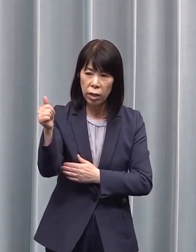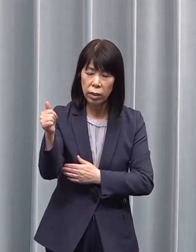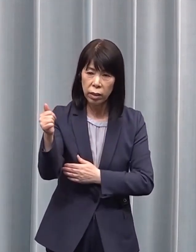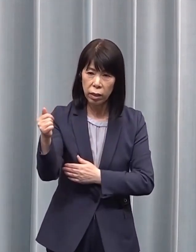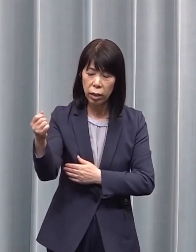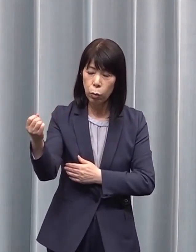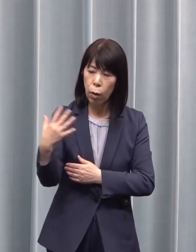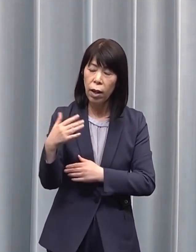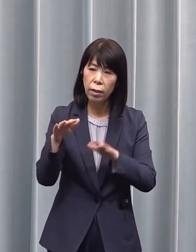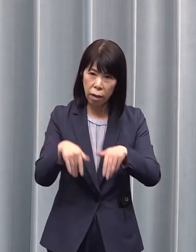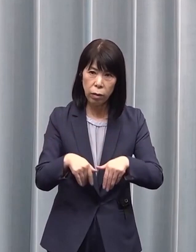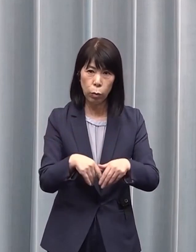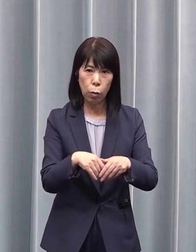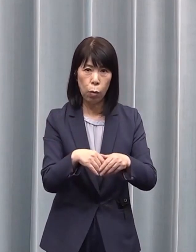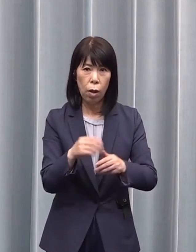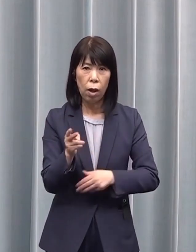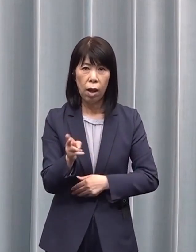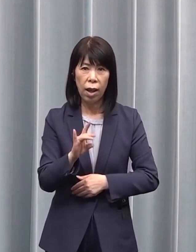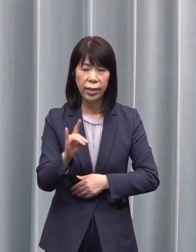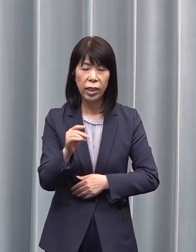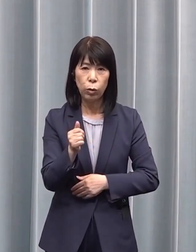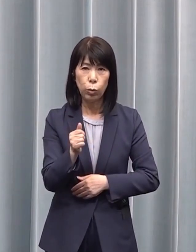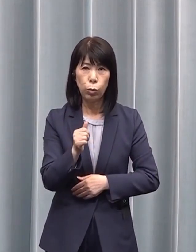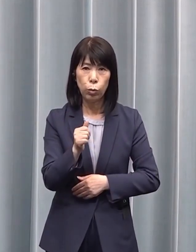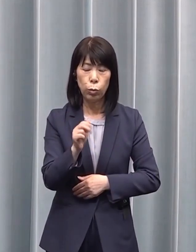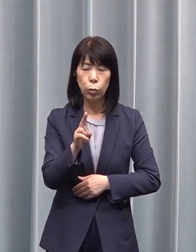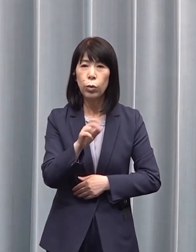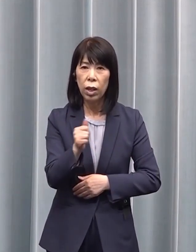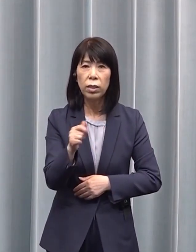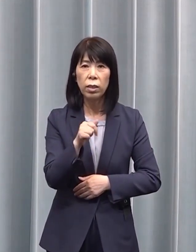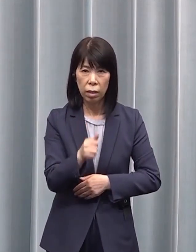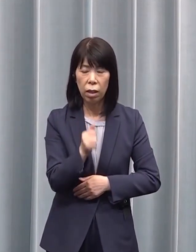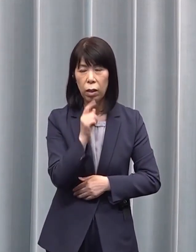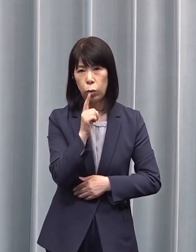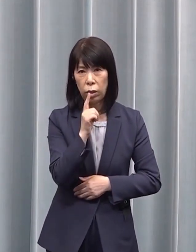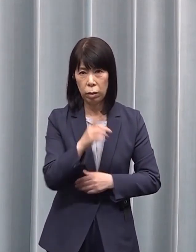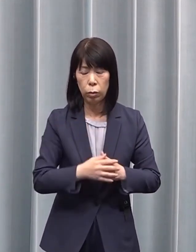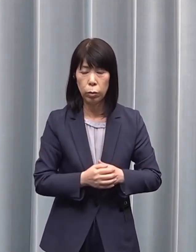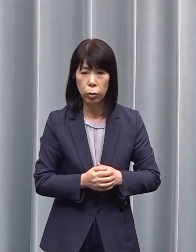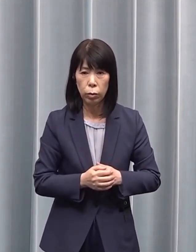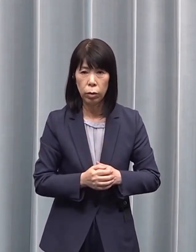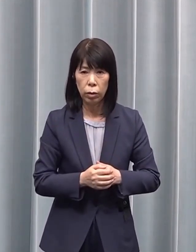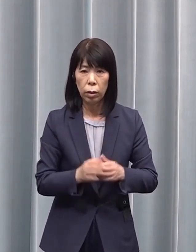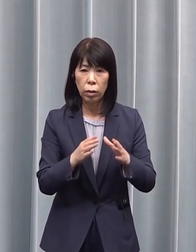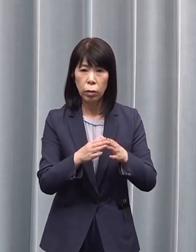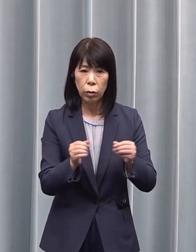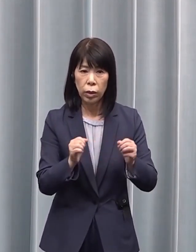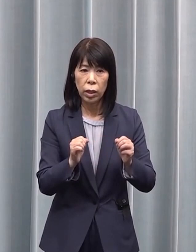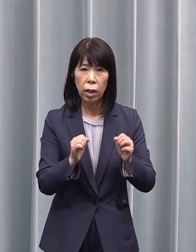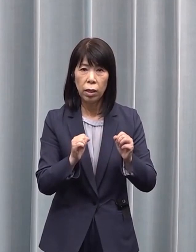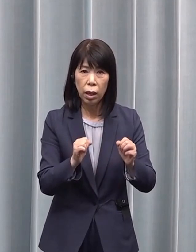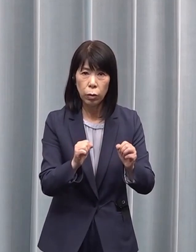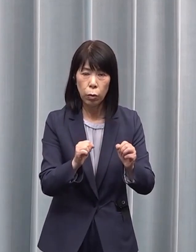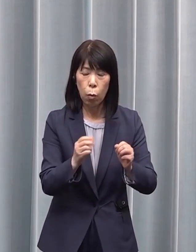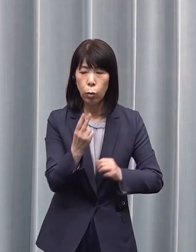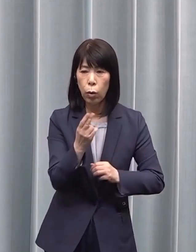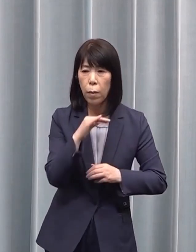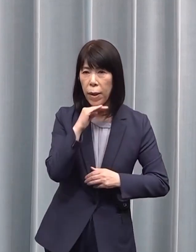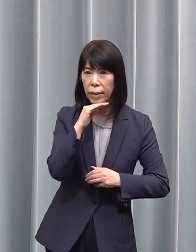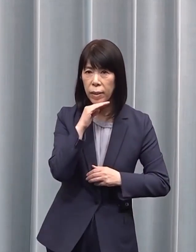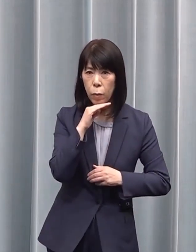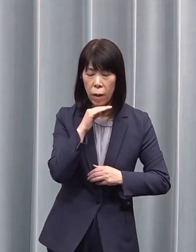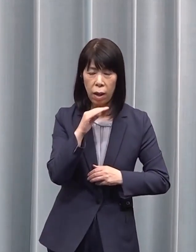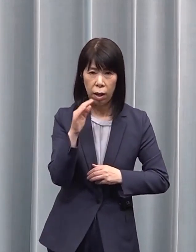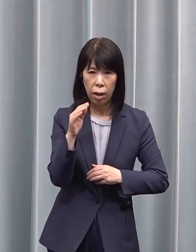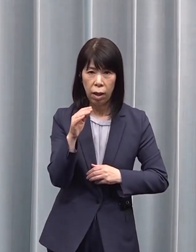答えています。そういうことなんで、国がここまで踏み出すことを都が待っていては遅いんだと、つまりこれ国が主